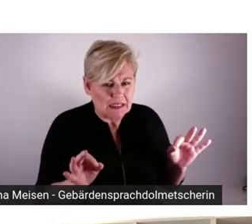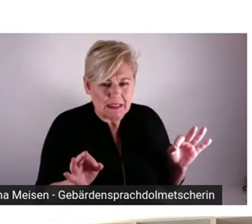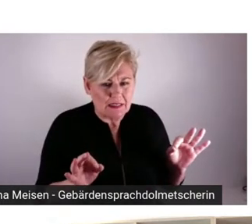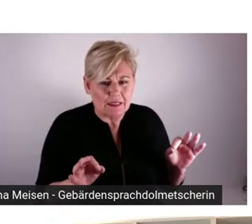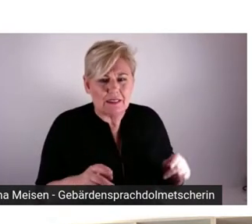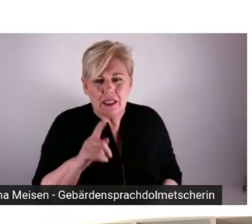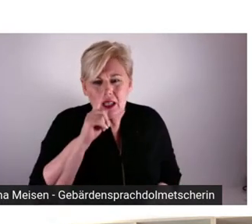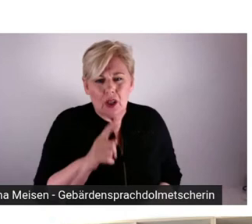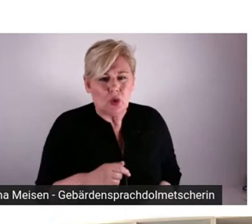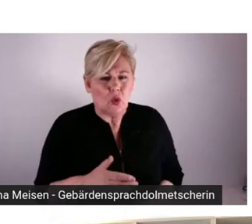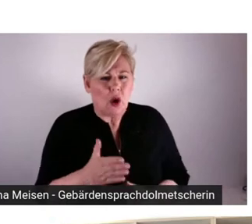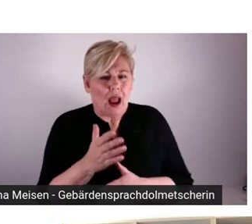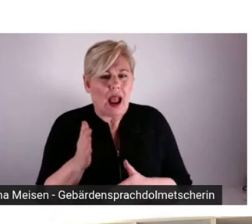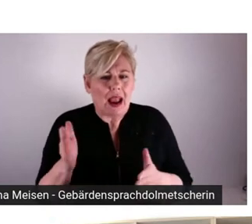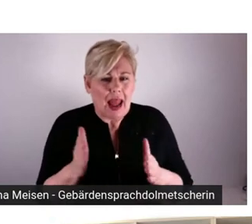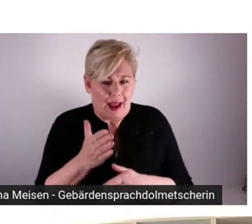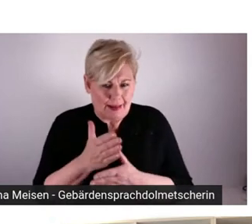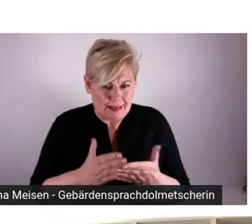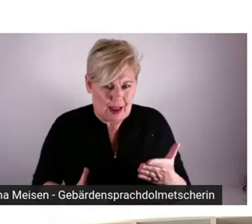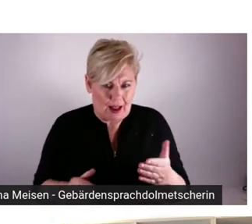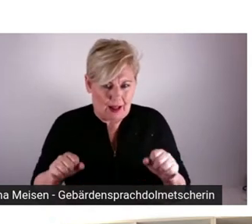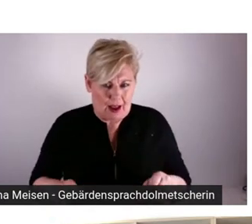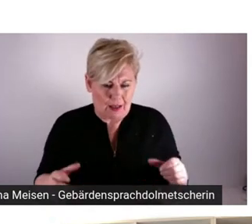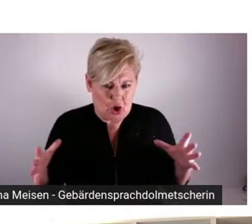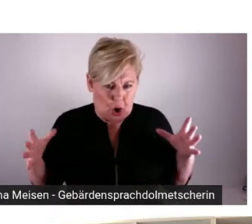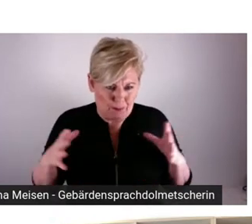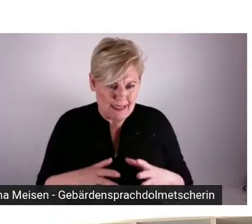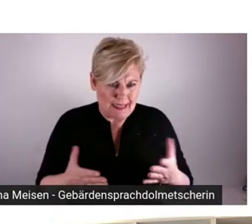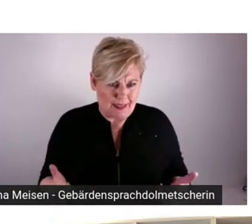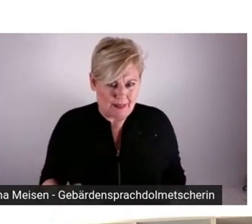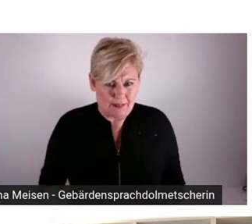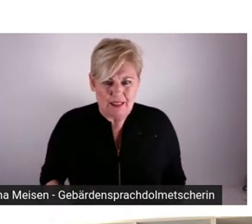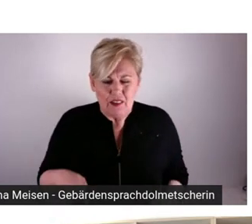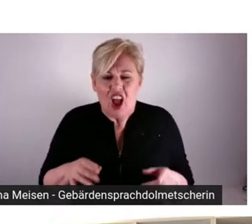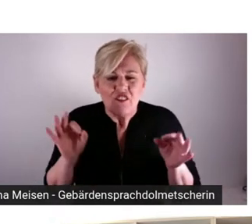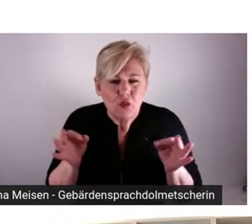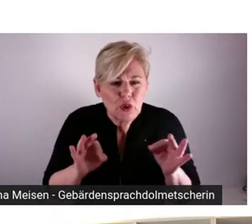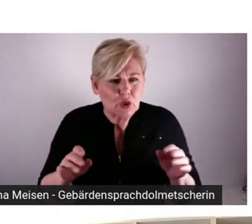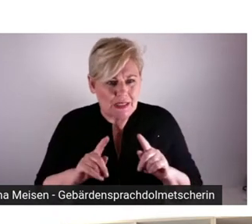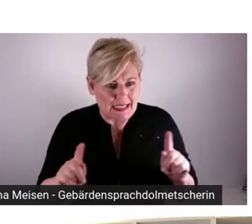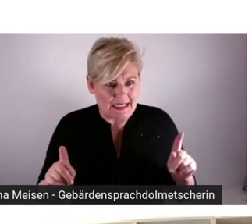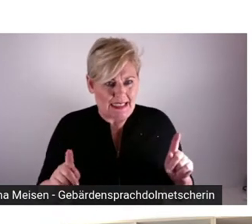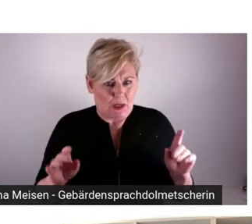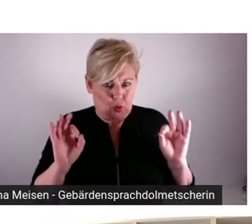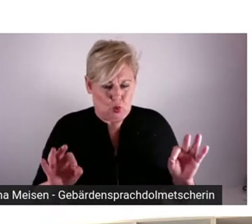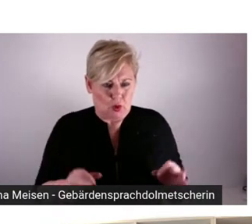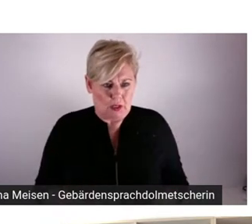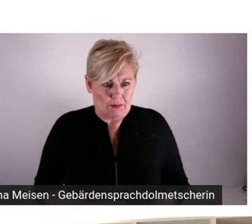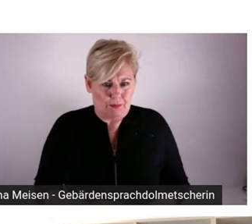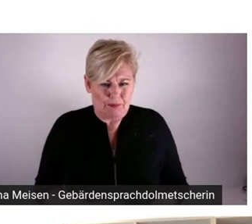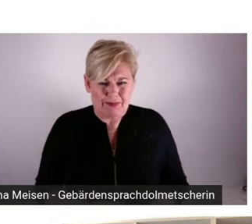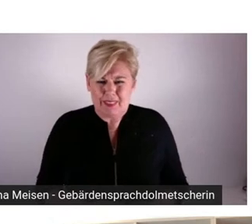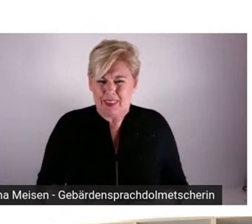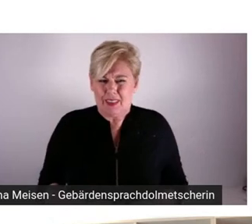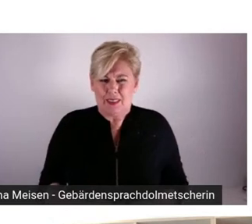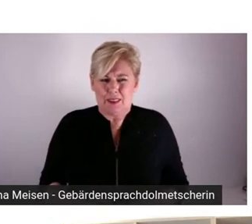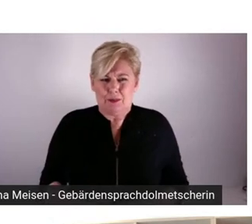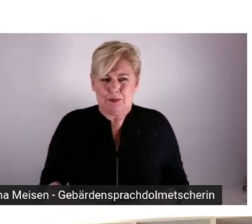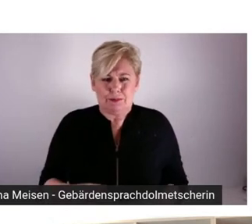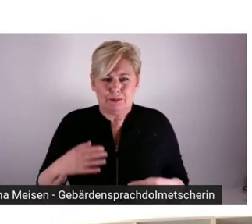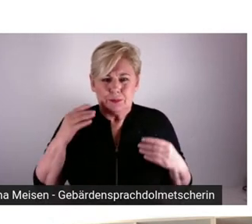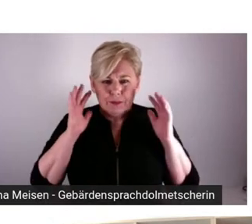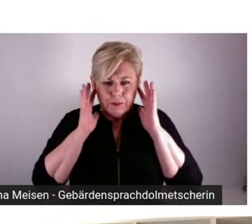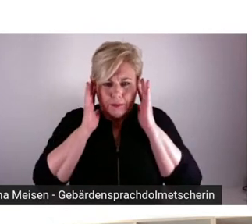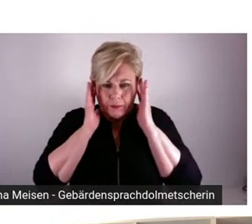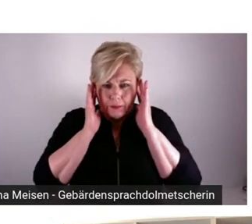kleinen Teil kompensieren. Und die Krankenkassen funktionieren nicht offensichtlich nicht gut in dieser Hinsicht, weil eben sie ihre